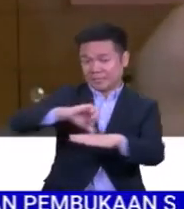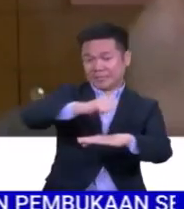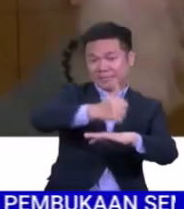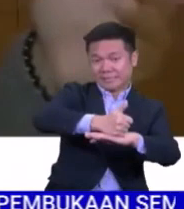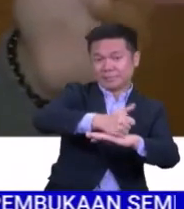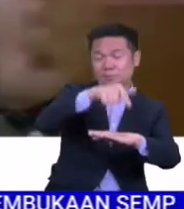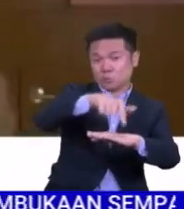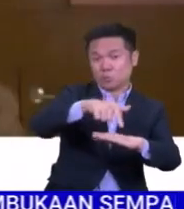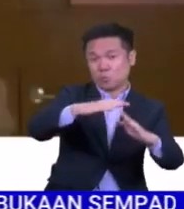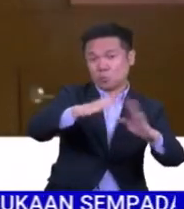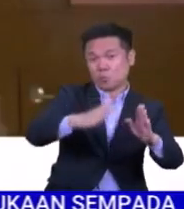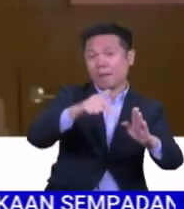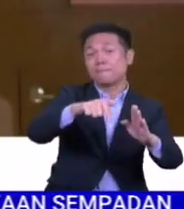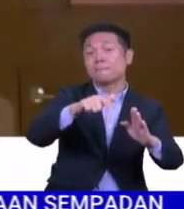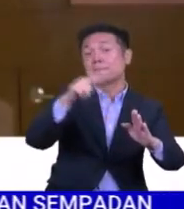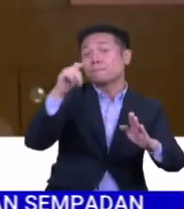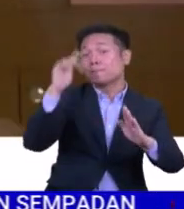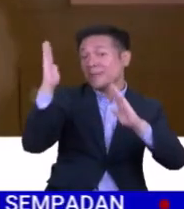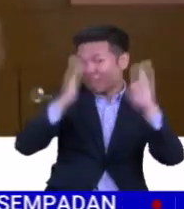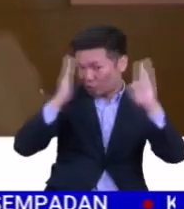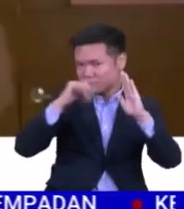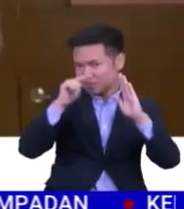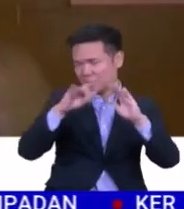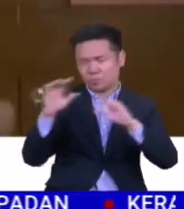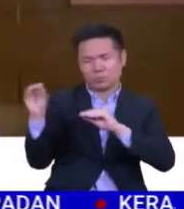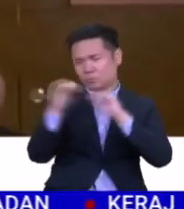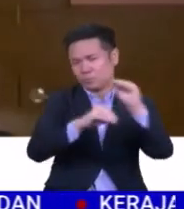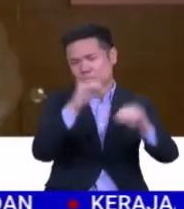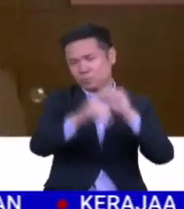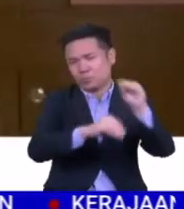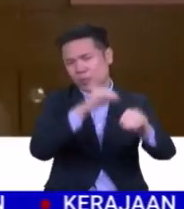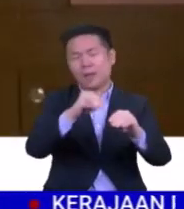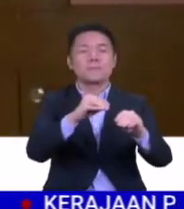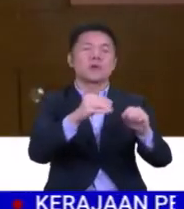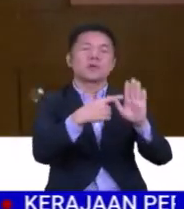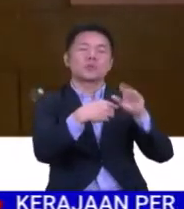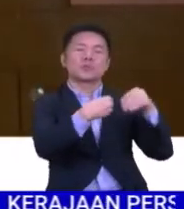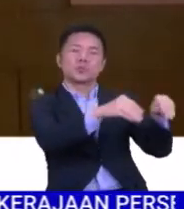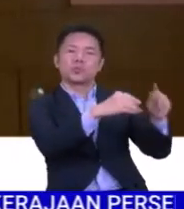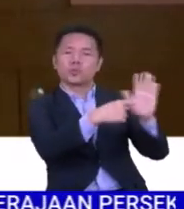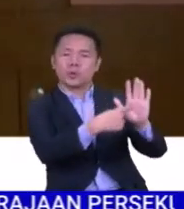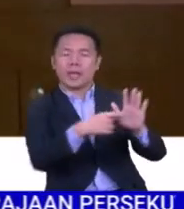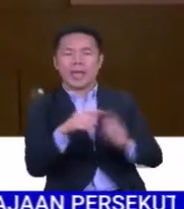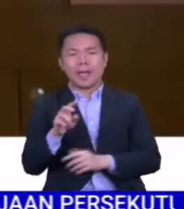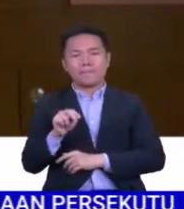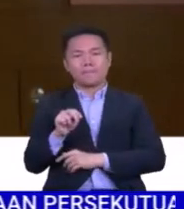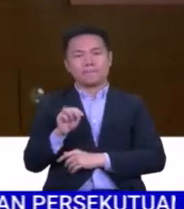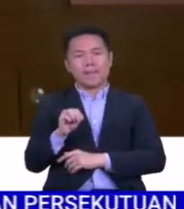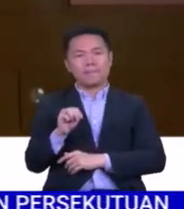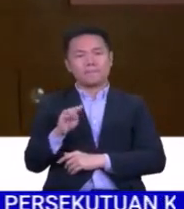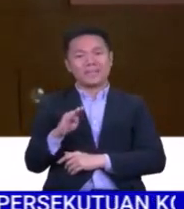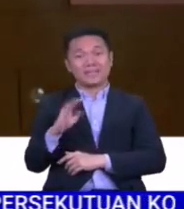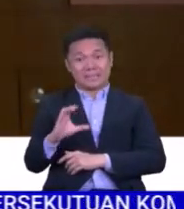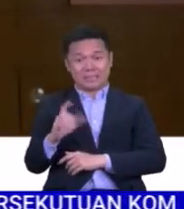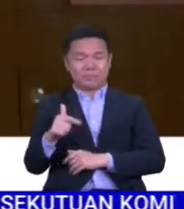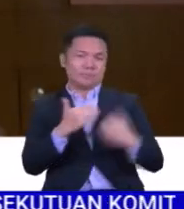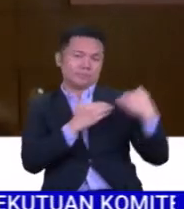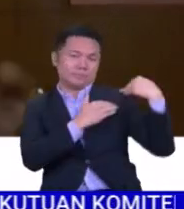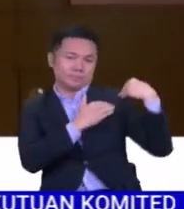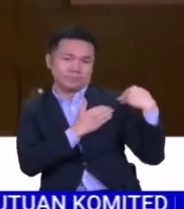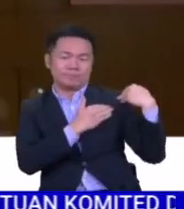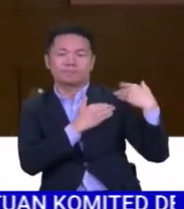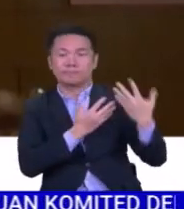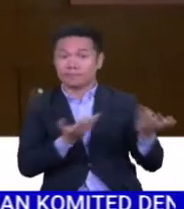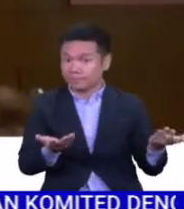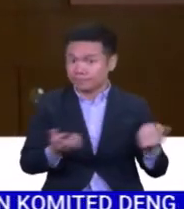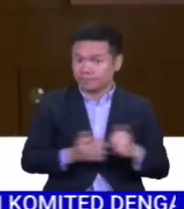membawa Malaysian companies datang ke UAE. Dari situ kita MBC telah berperanan untuk